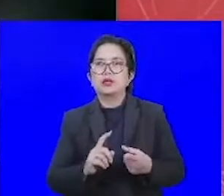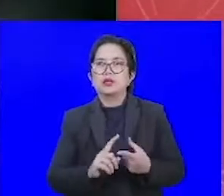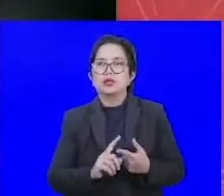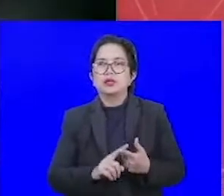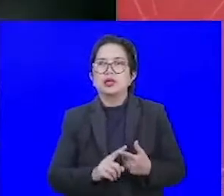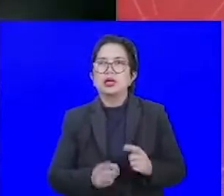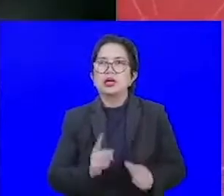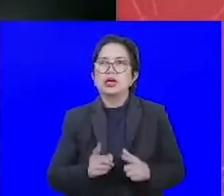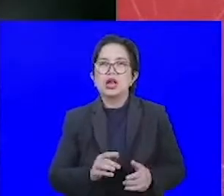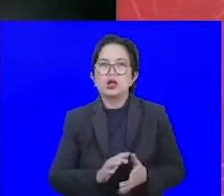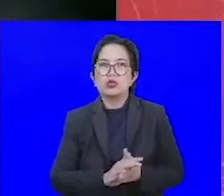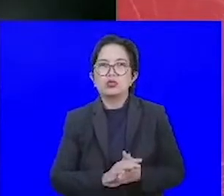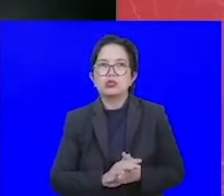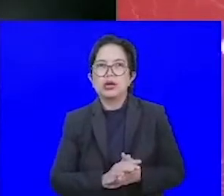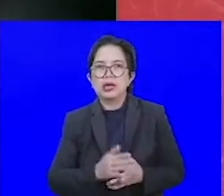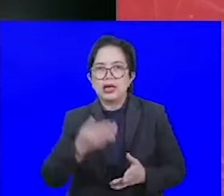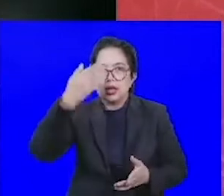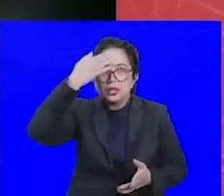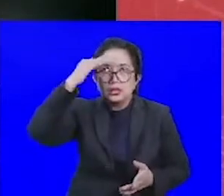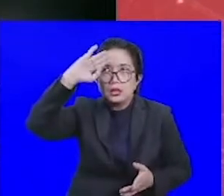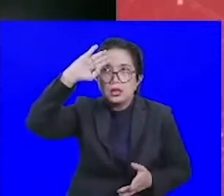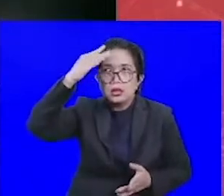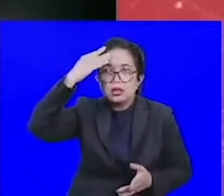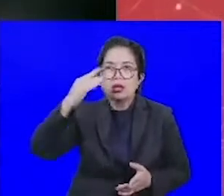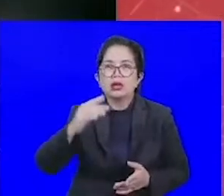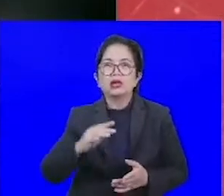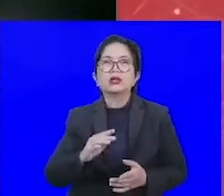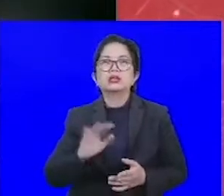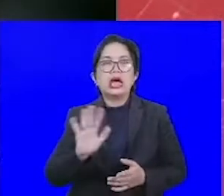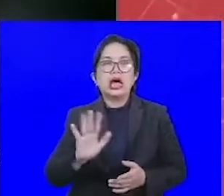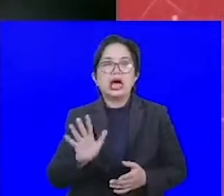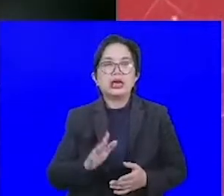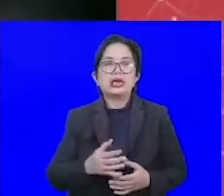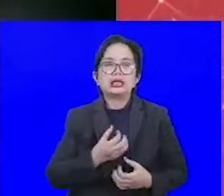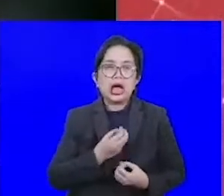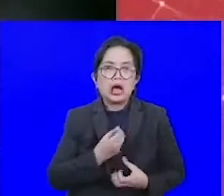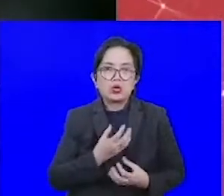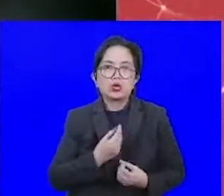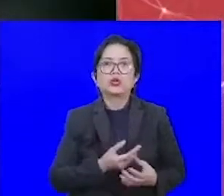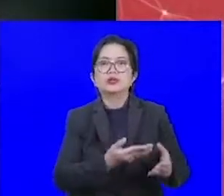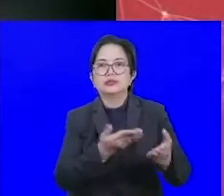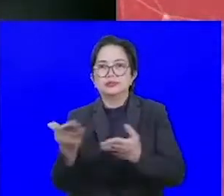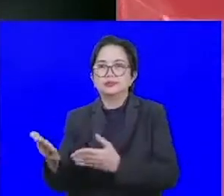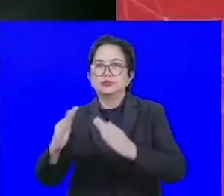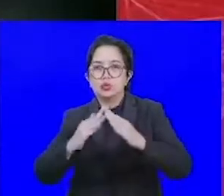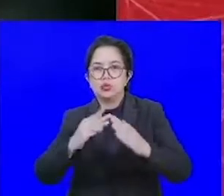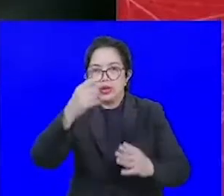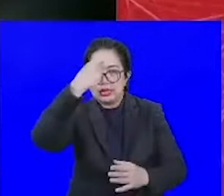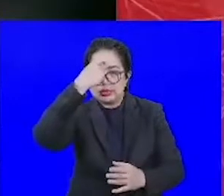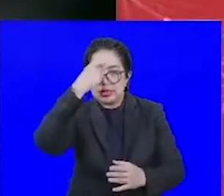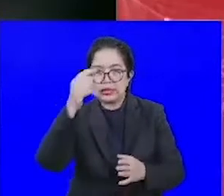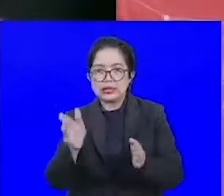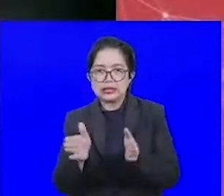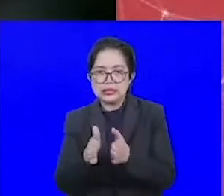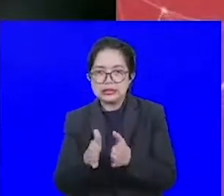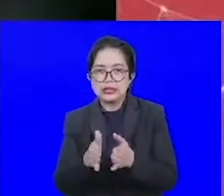jalan nggak usah takut ke puskesmas. Jadi kita manfaatkan sistem rujukan bertingkat. Jangan apa-apa langsung ke rumah sakit, tapi langsung ke puskesmas dulu, dicek bergejala apa